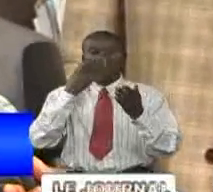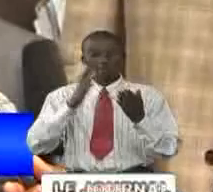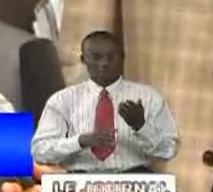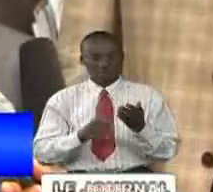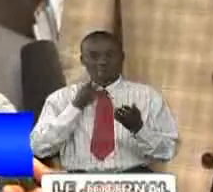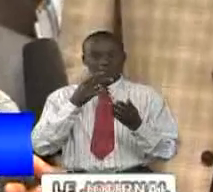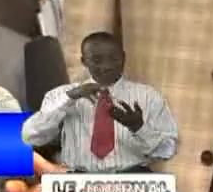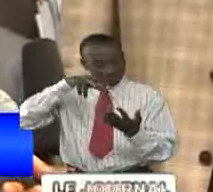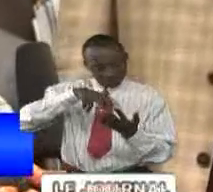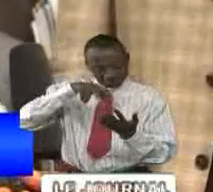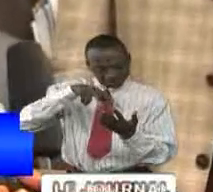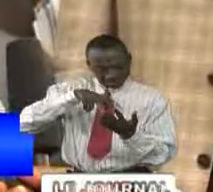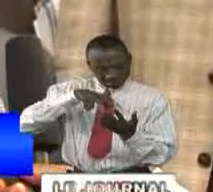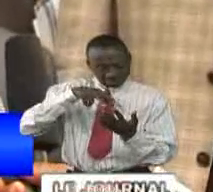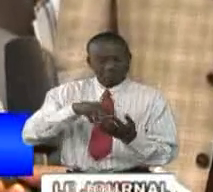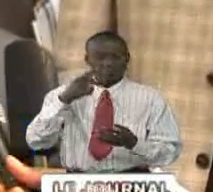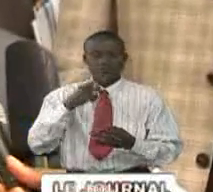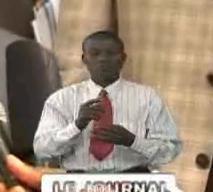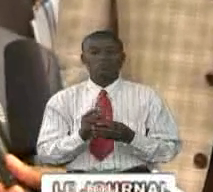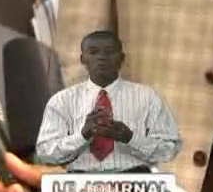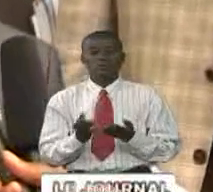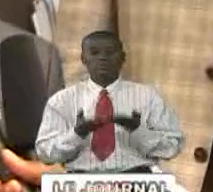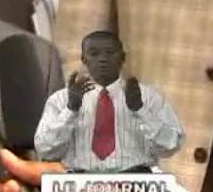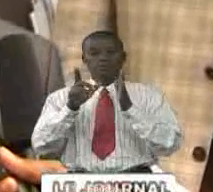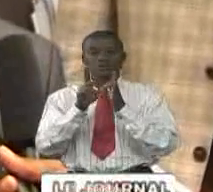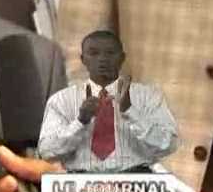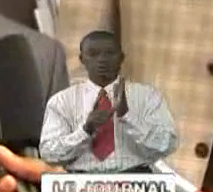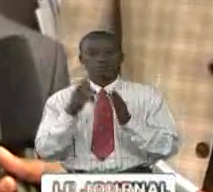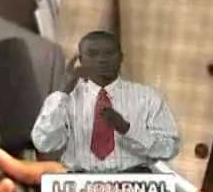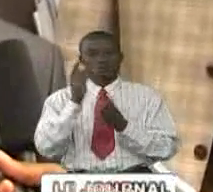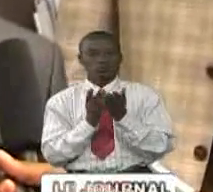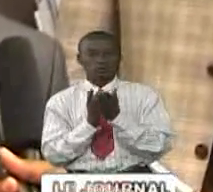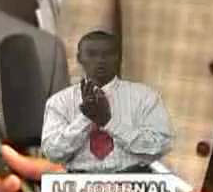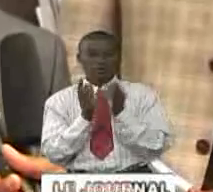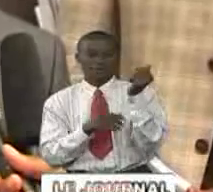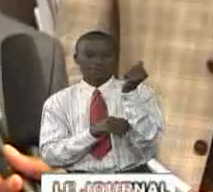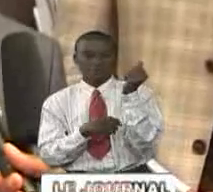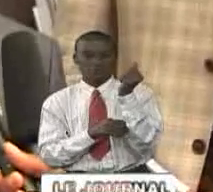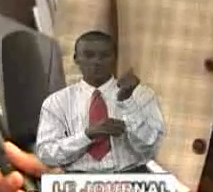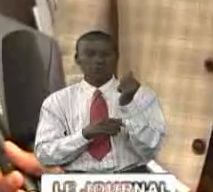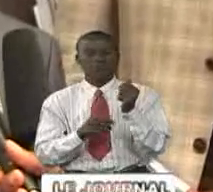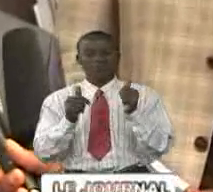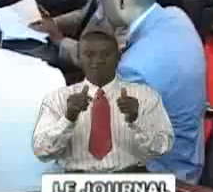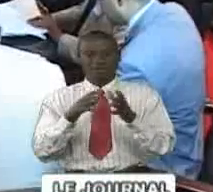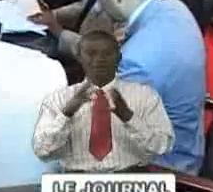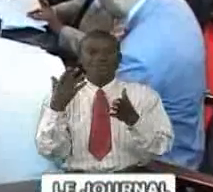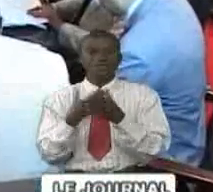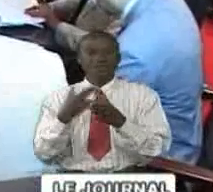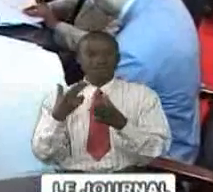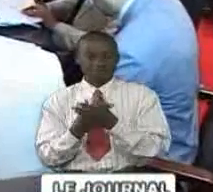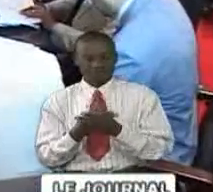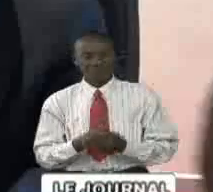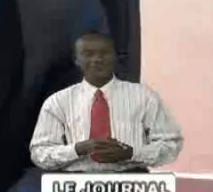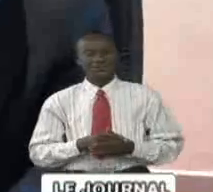enrichir la proposition de loi sur les droits des personnes vivant avec handicap. Le